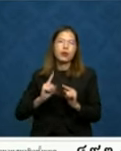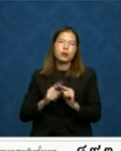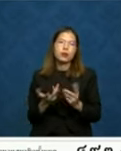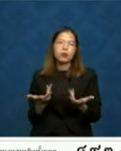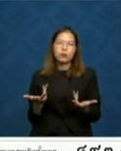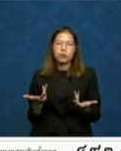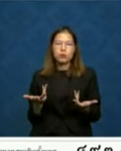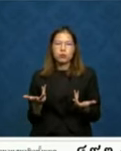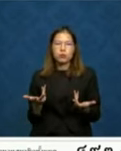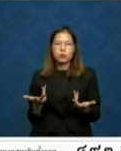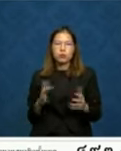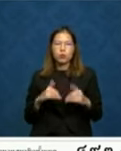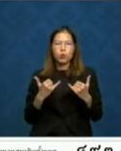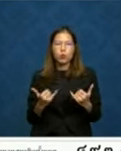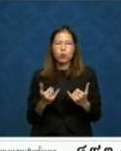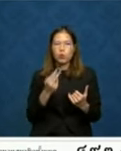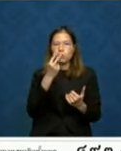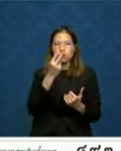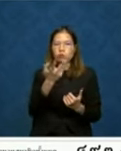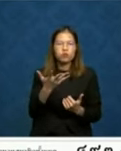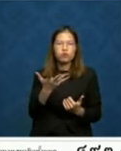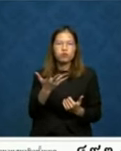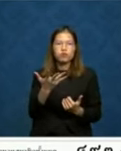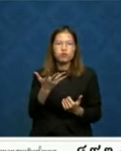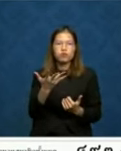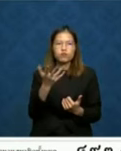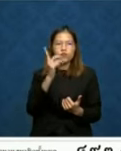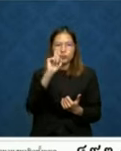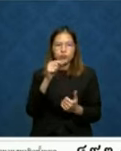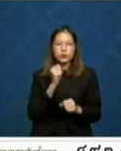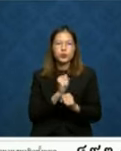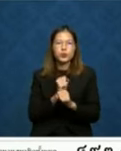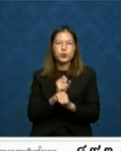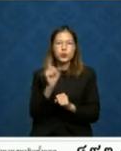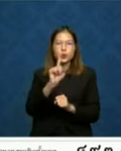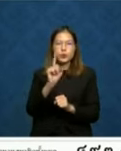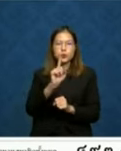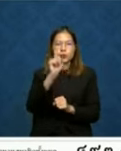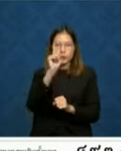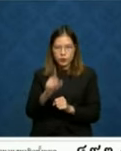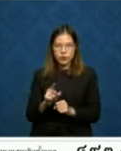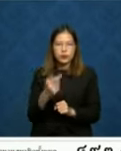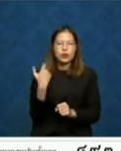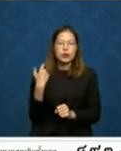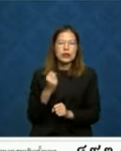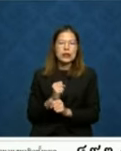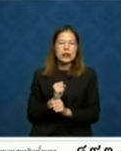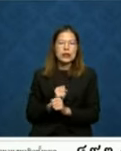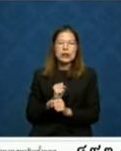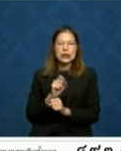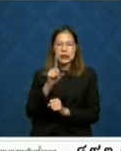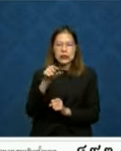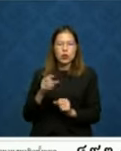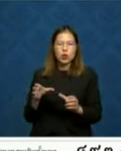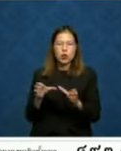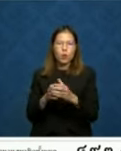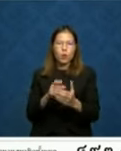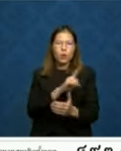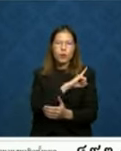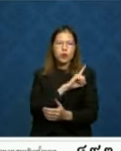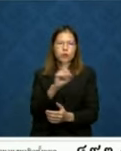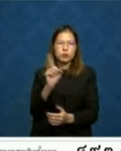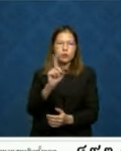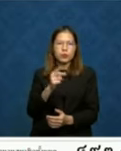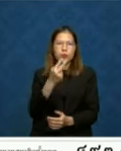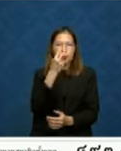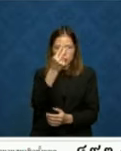วันนี้มองไม่เห็นครับหน่วยงานสรรพสามิตทำอะไรอยู่ไปดู